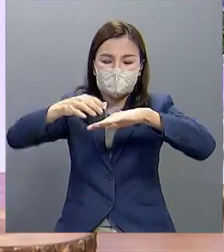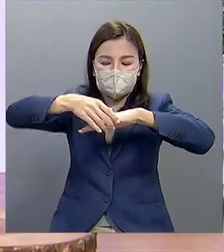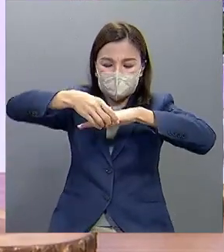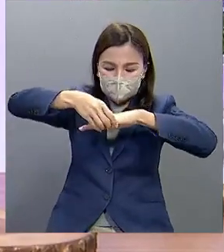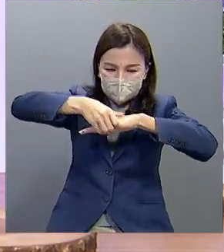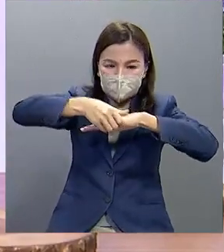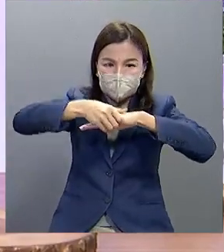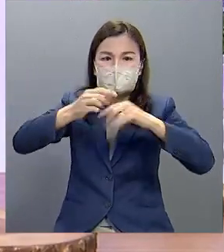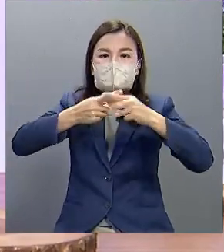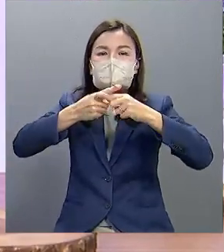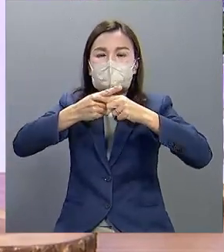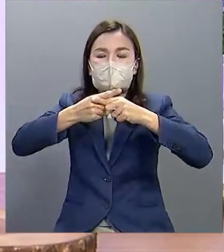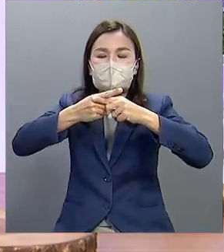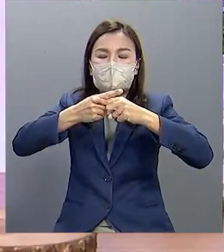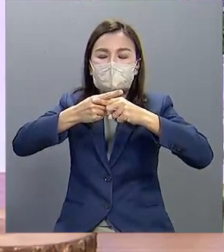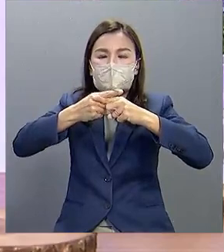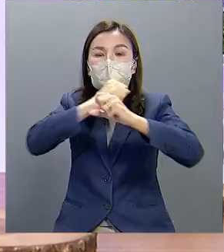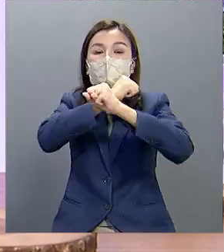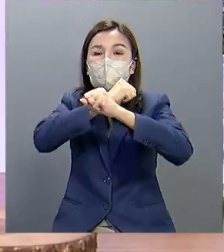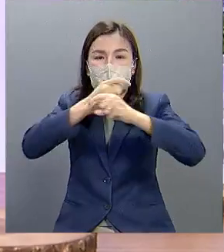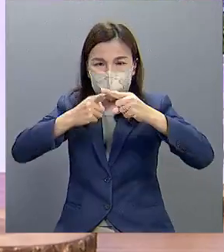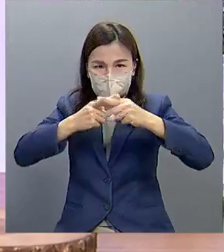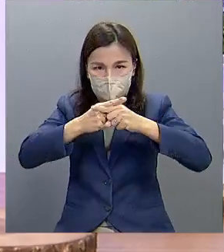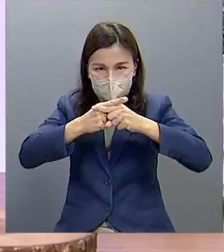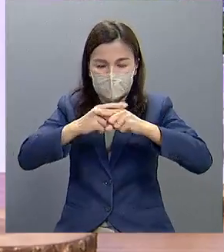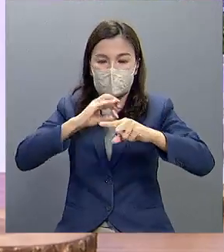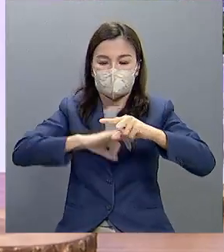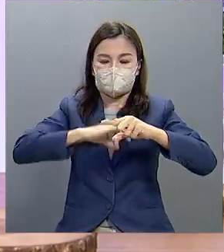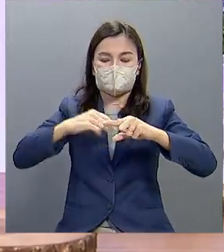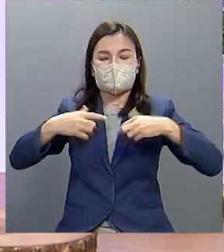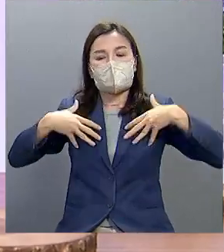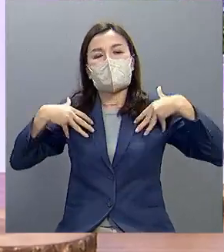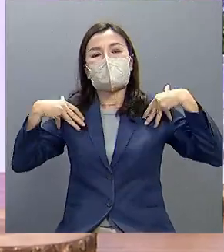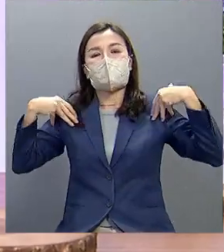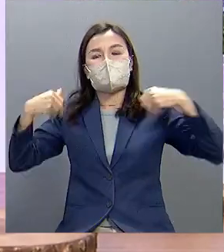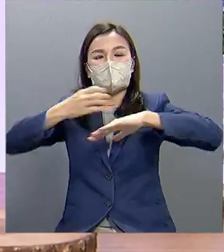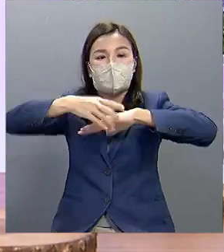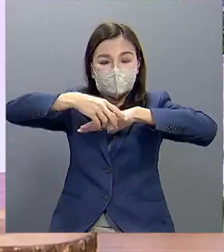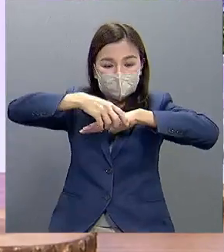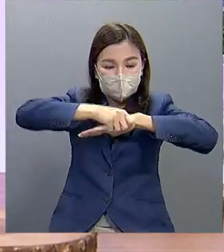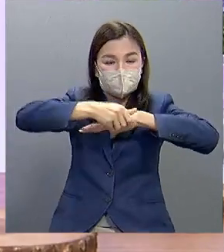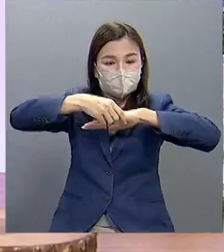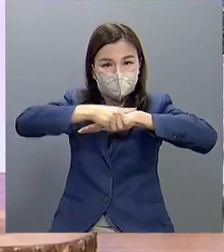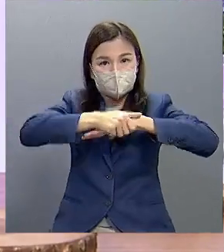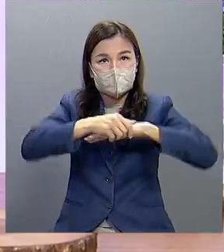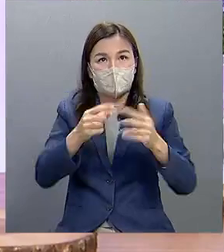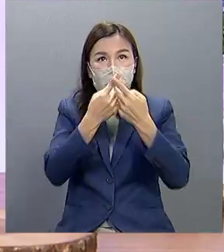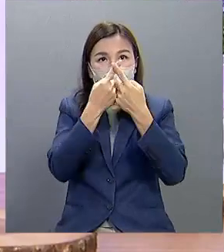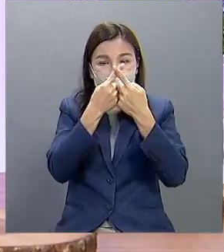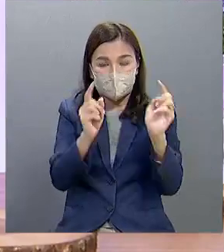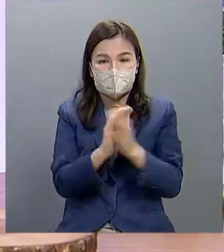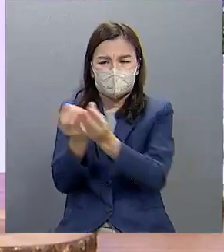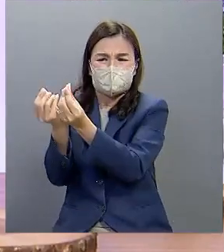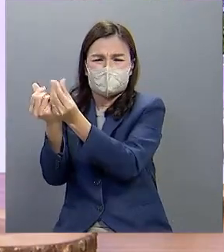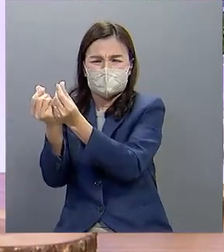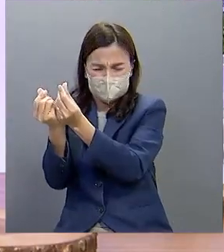ของผู้ที่ถูกนวดก็จะทำให้รู้สึกสบายมากยิ่งขึ้นนะคะแต่ว่าถ้าเป็นน้ำมันที่เป็นน้ำมันสังเคราะห์เนี่ยความเบามันจะมีมาก